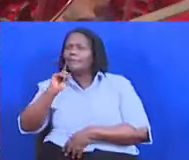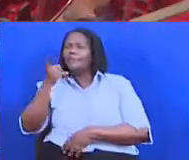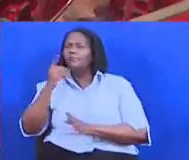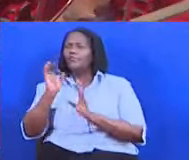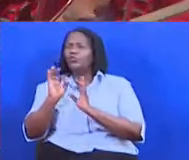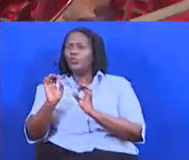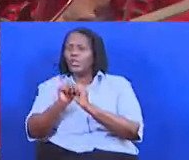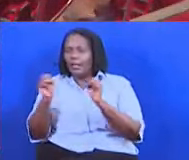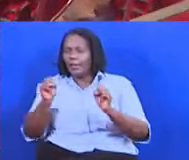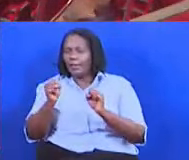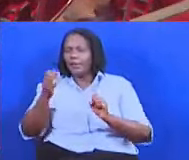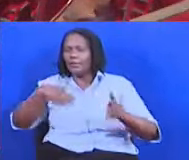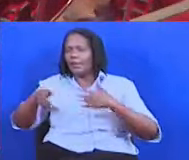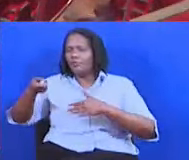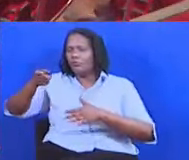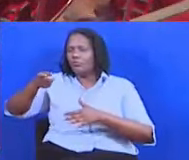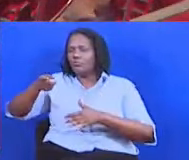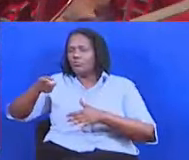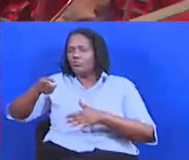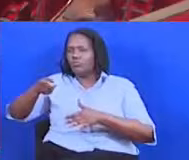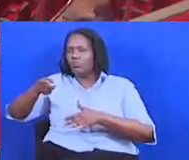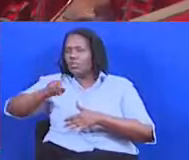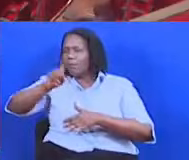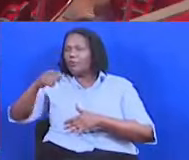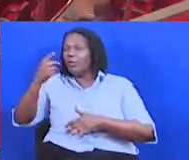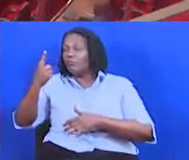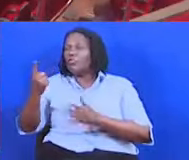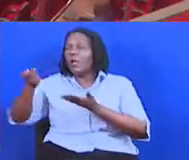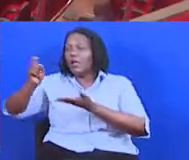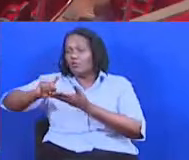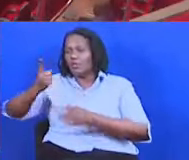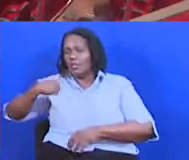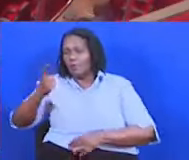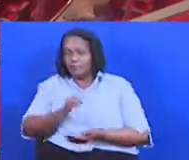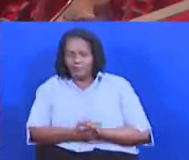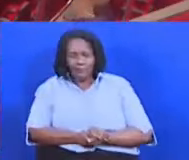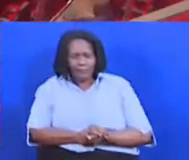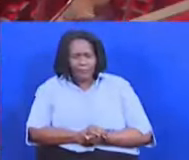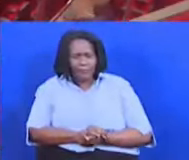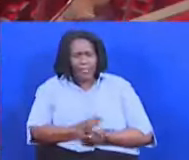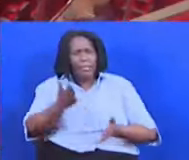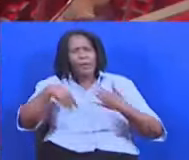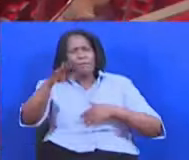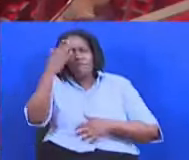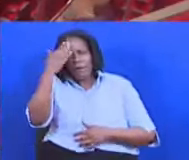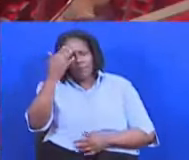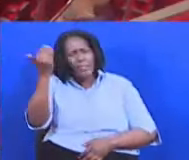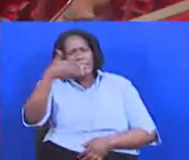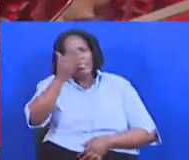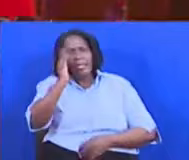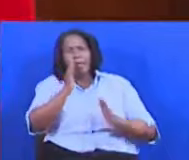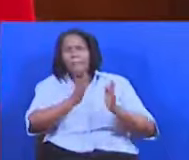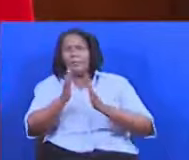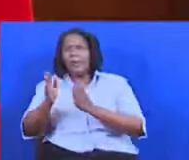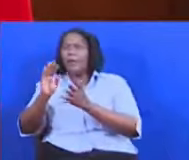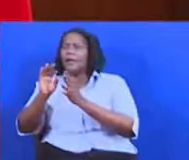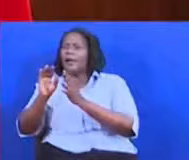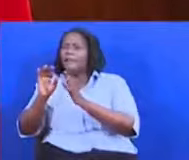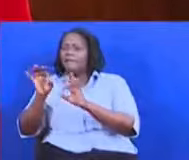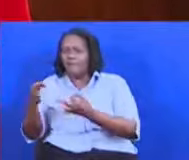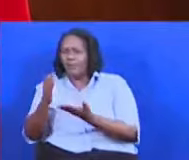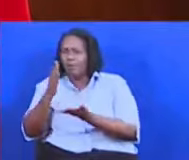naomba niulize swali dogo moja la nyongeza. Serikali imejipanga vipi kuhakikisha wakati wa ujenzi wa soko